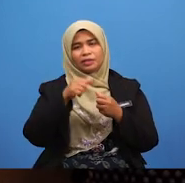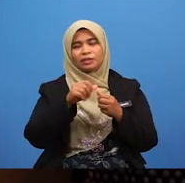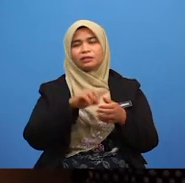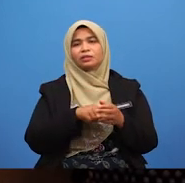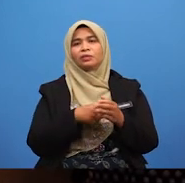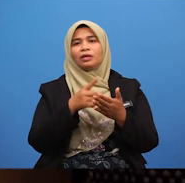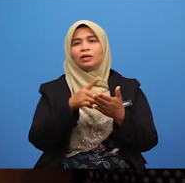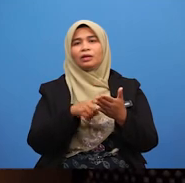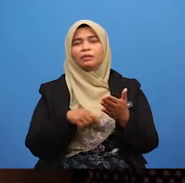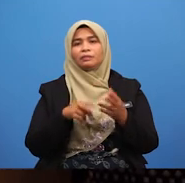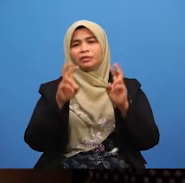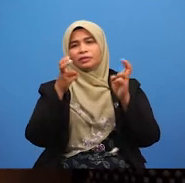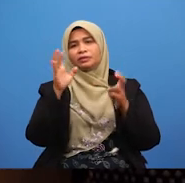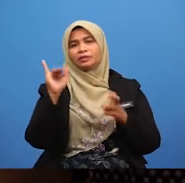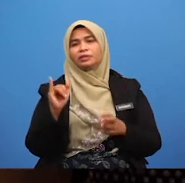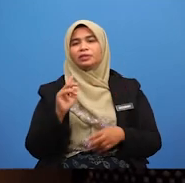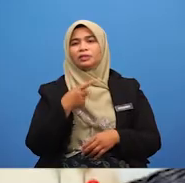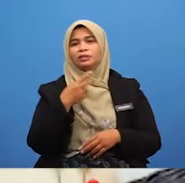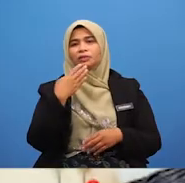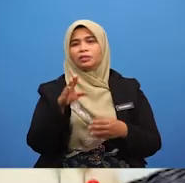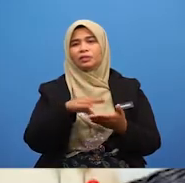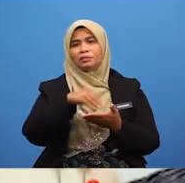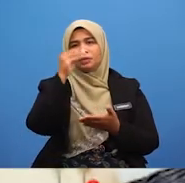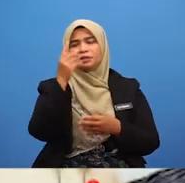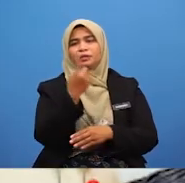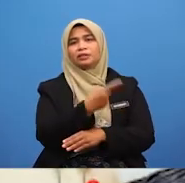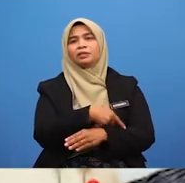topik yang kita telah belajar hari ini.